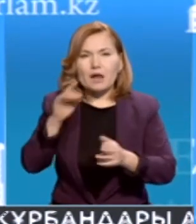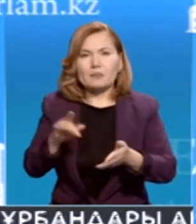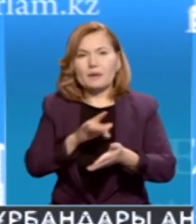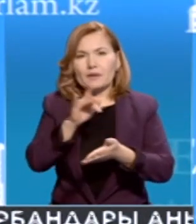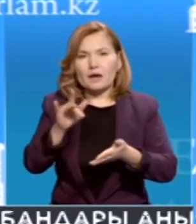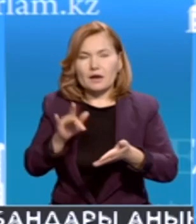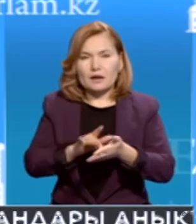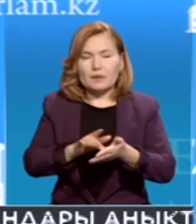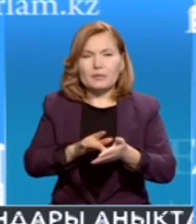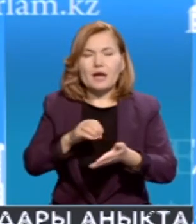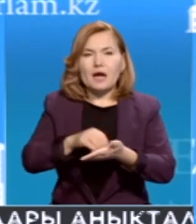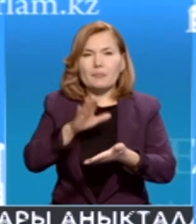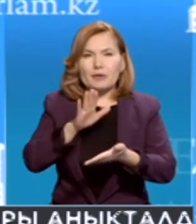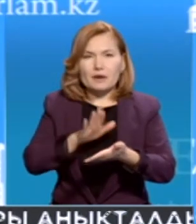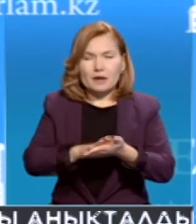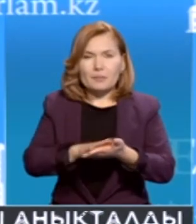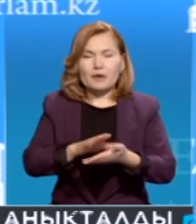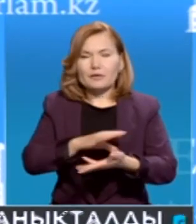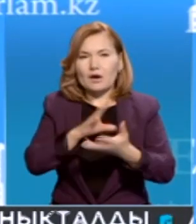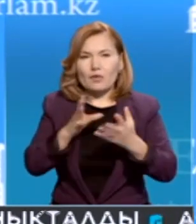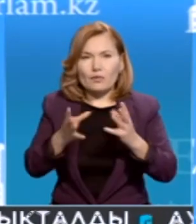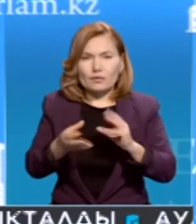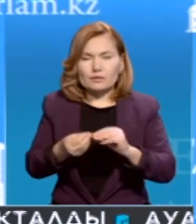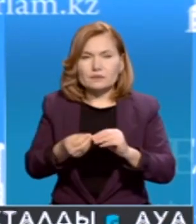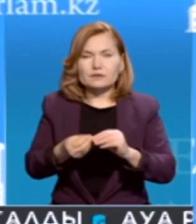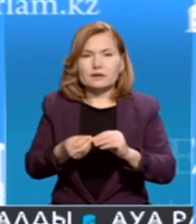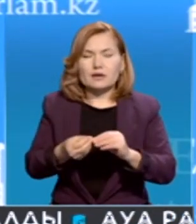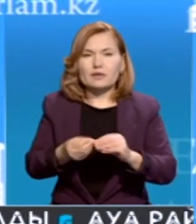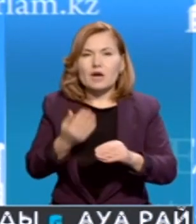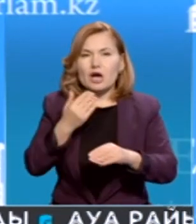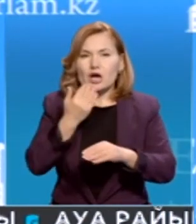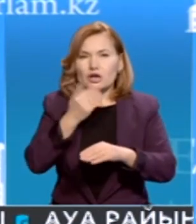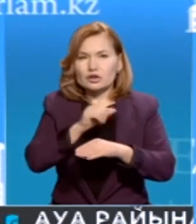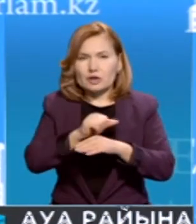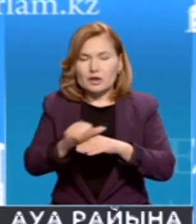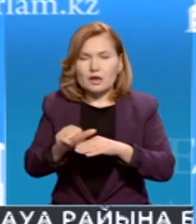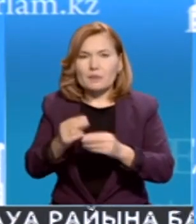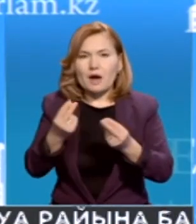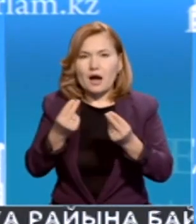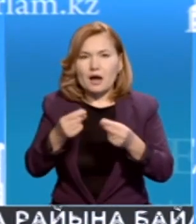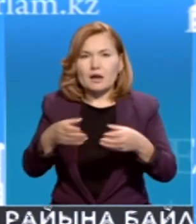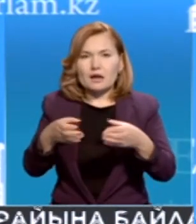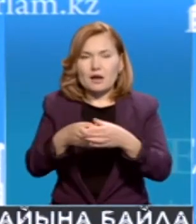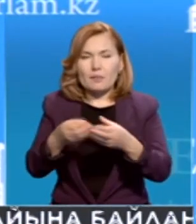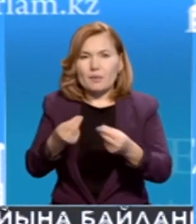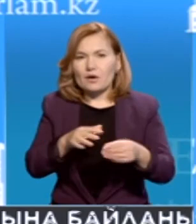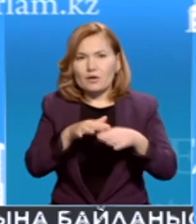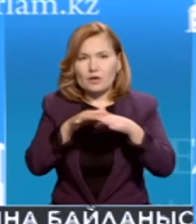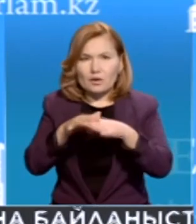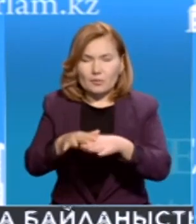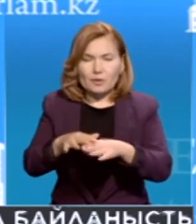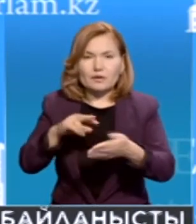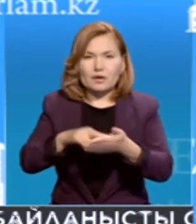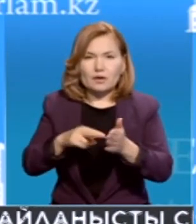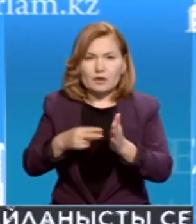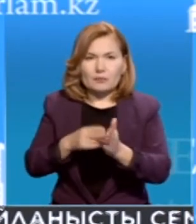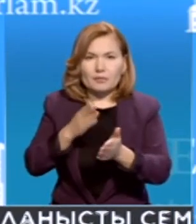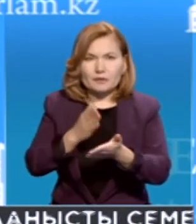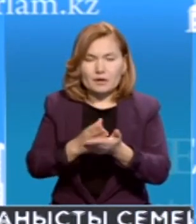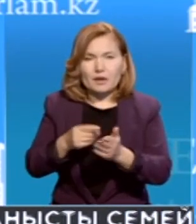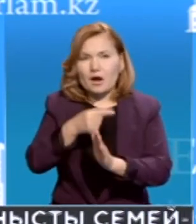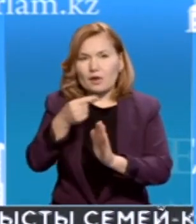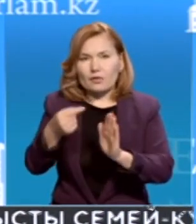қаласында белгіленген лимиттің төңірегінде шетелдік қаржы институттарынан қаржы қарастыру мәселесі